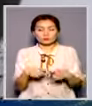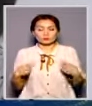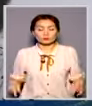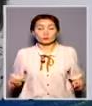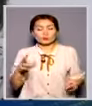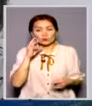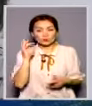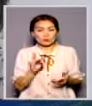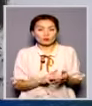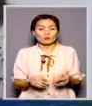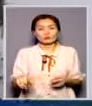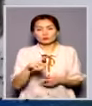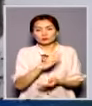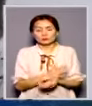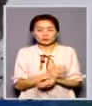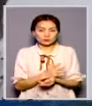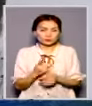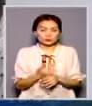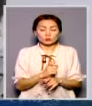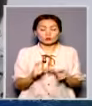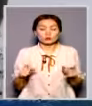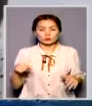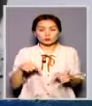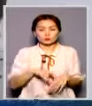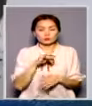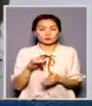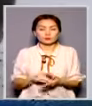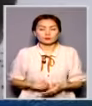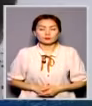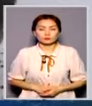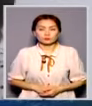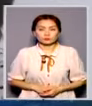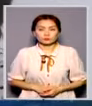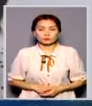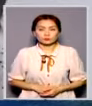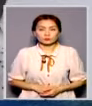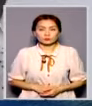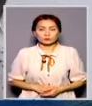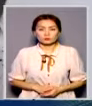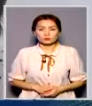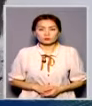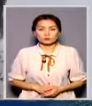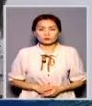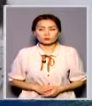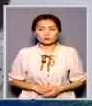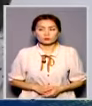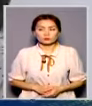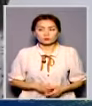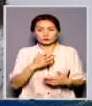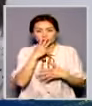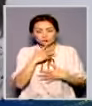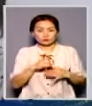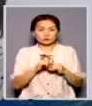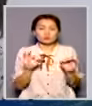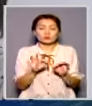по Алматинской области. Это наша самая первая школа. И цель нашей школы – это не просто привить любовь